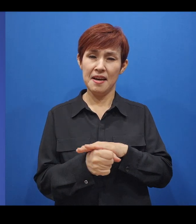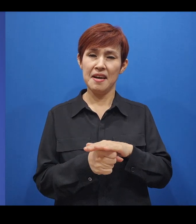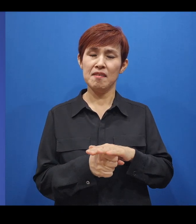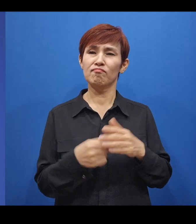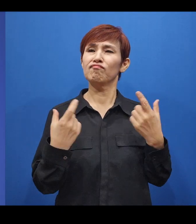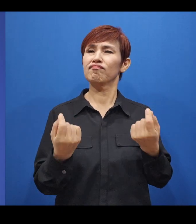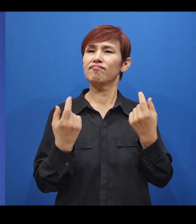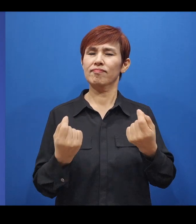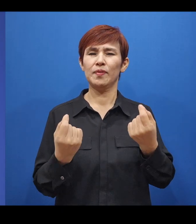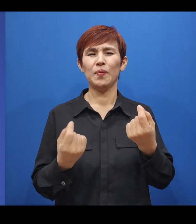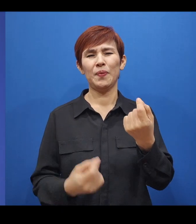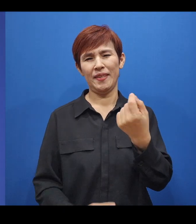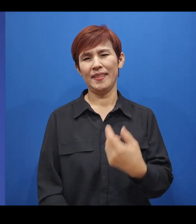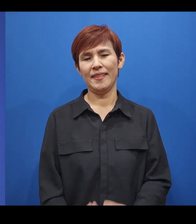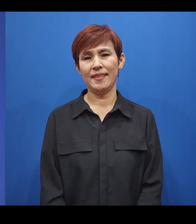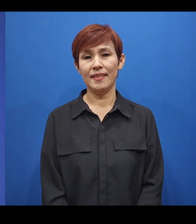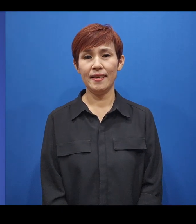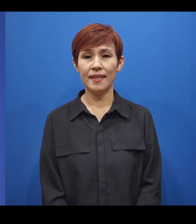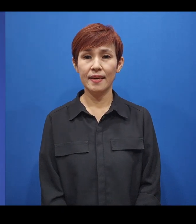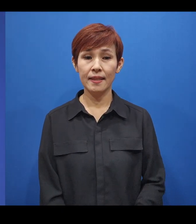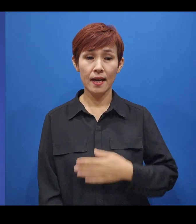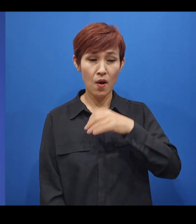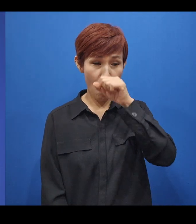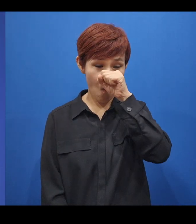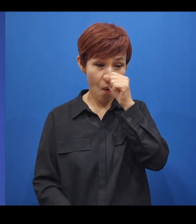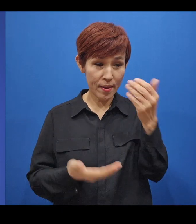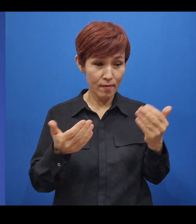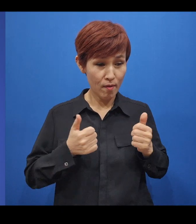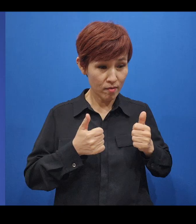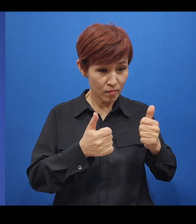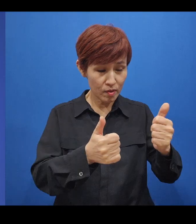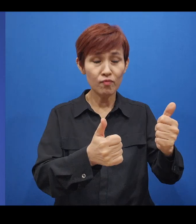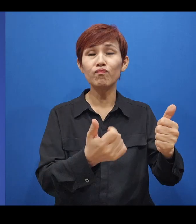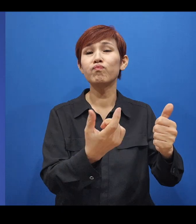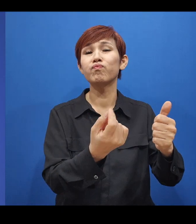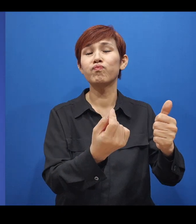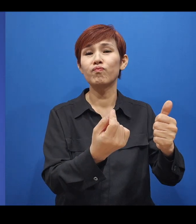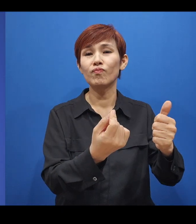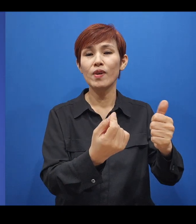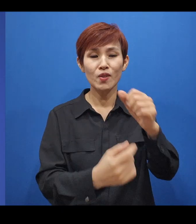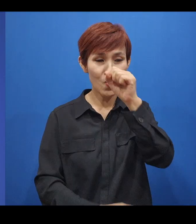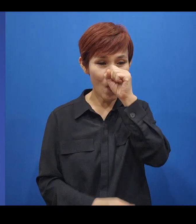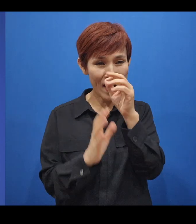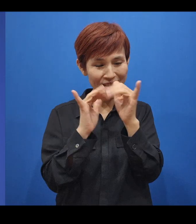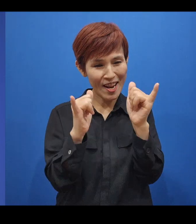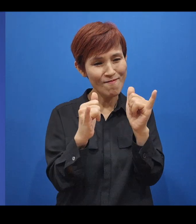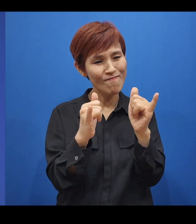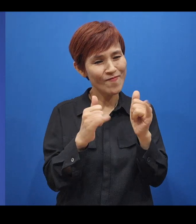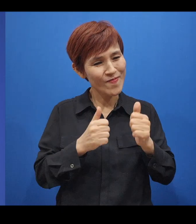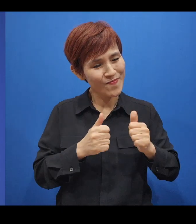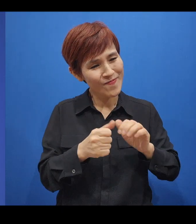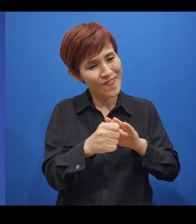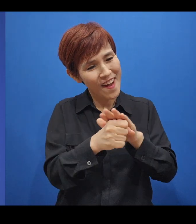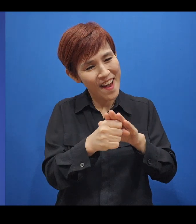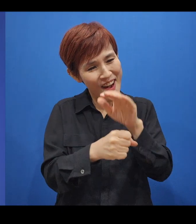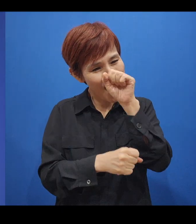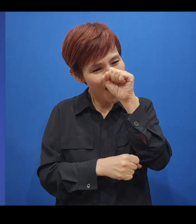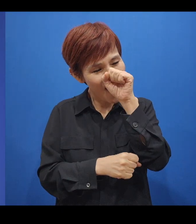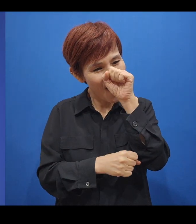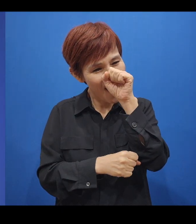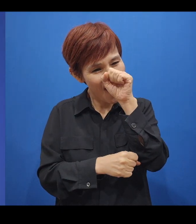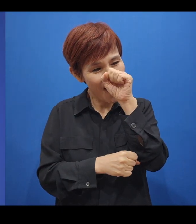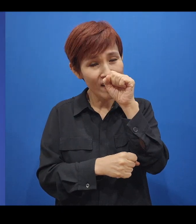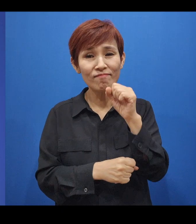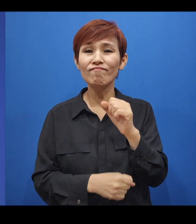않습니다. 내가 좋아하는 일을 열심히 하는 거고, 내가 좋아하는 사람을 좋아하는 거고, 내가 좋아하는 일을